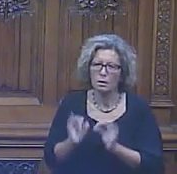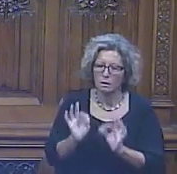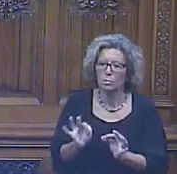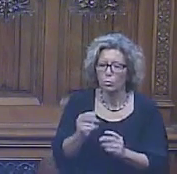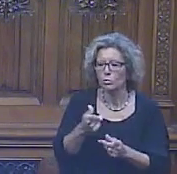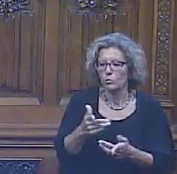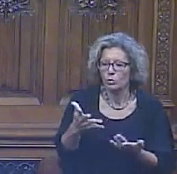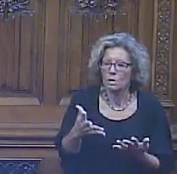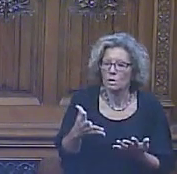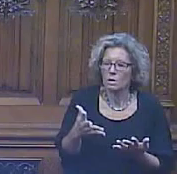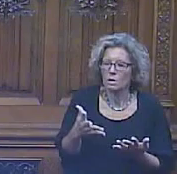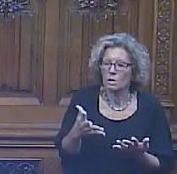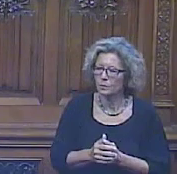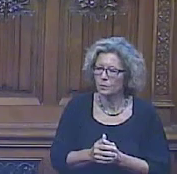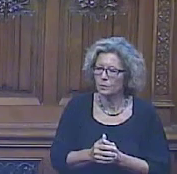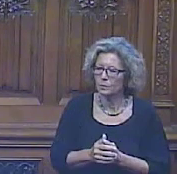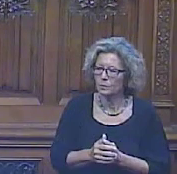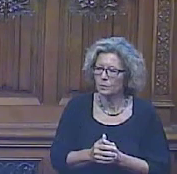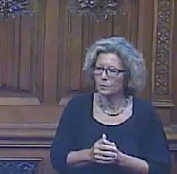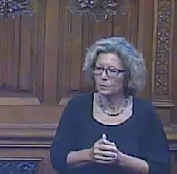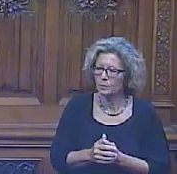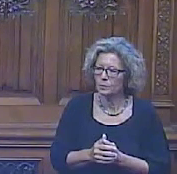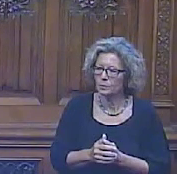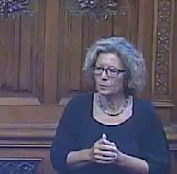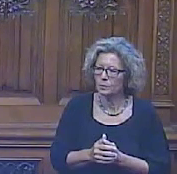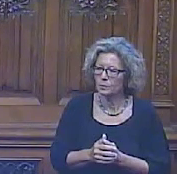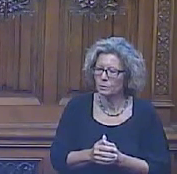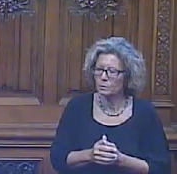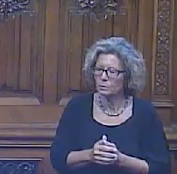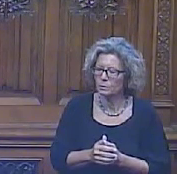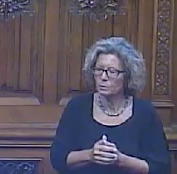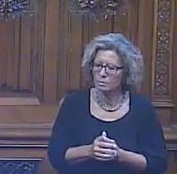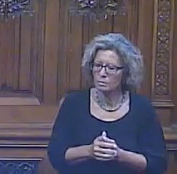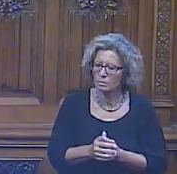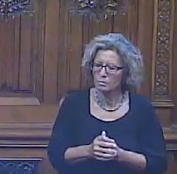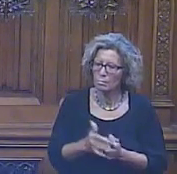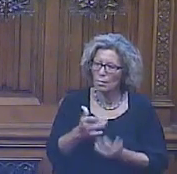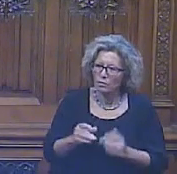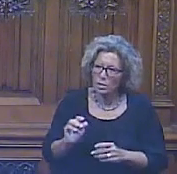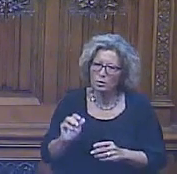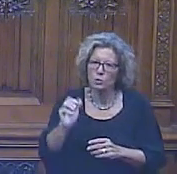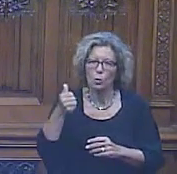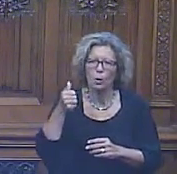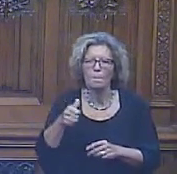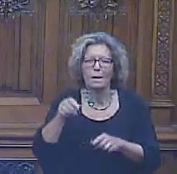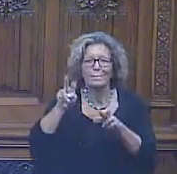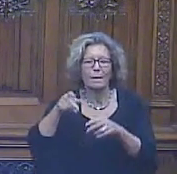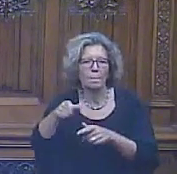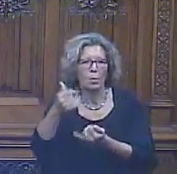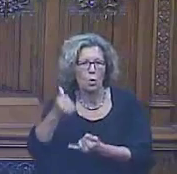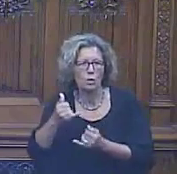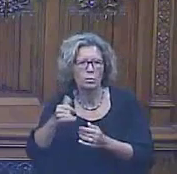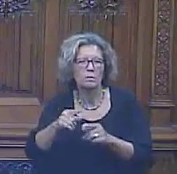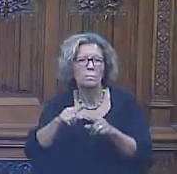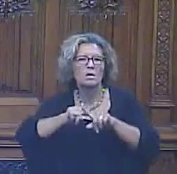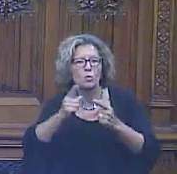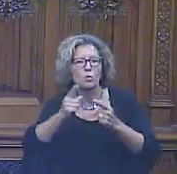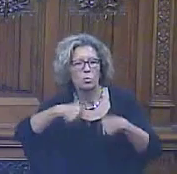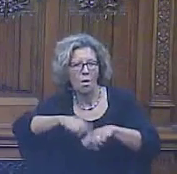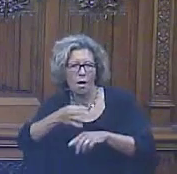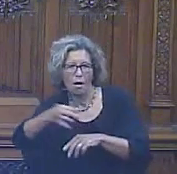man jetzt wirken lassen, ist so. Vielleicht noch einmal zu dem Thema der heutigen